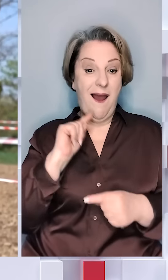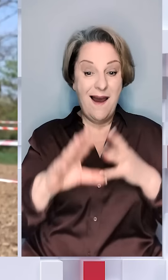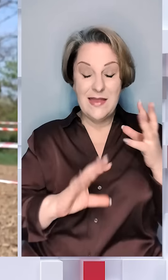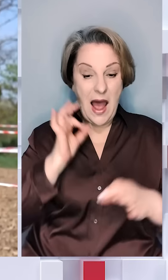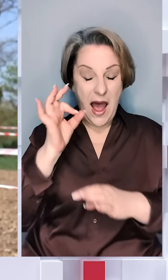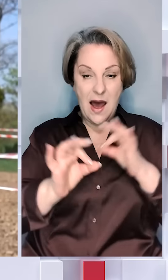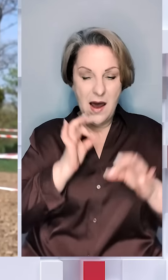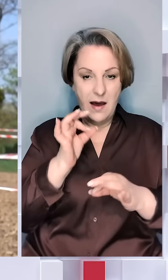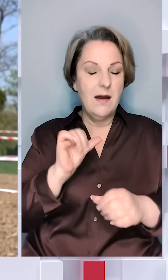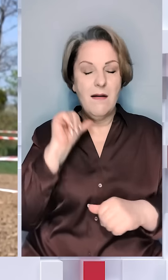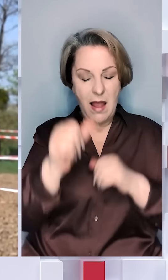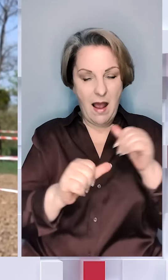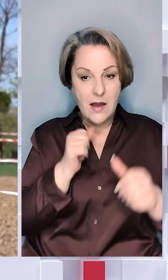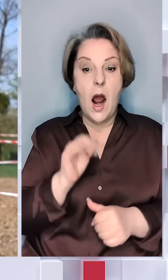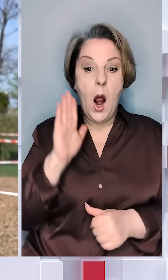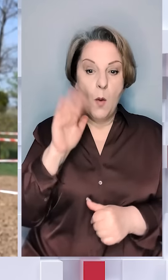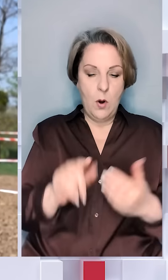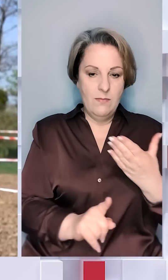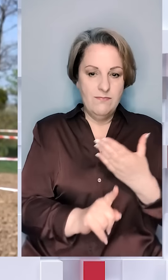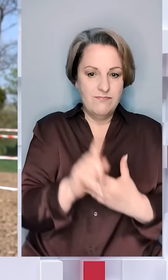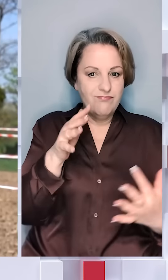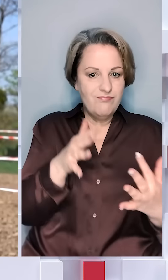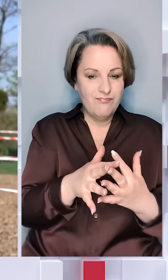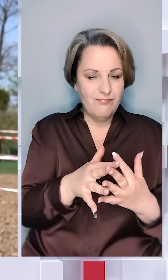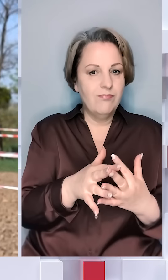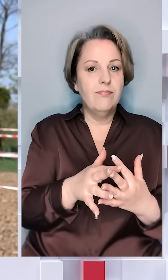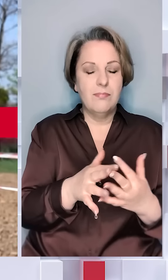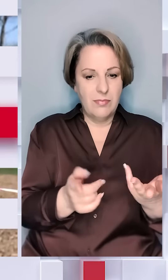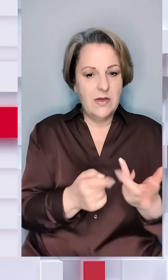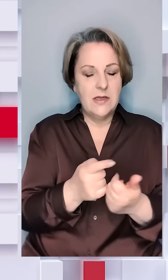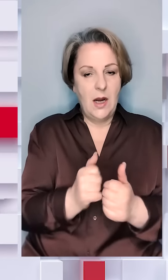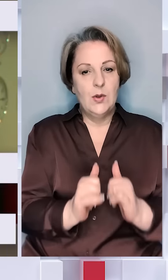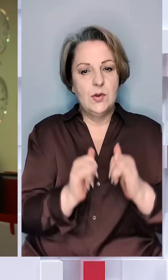після повномасштабного вторгнення ця цифра різко зросла.